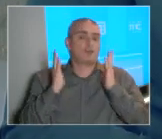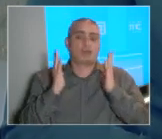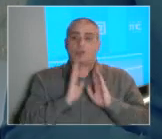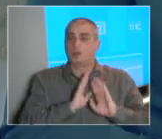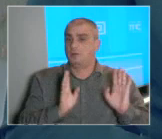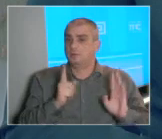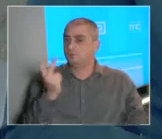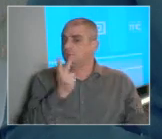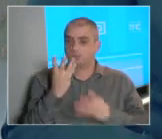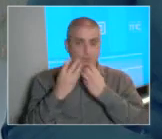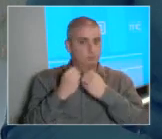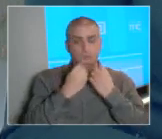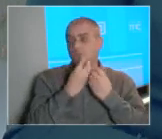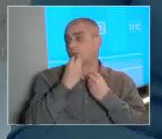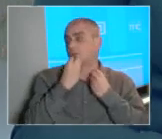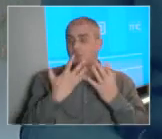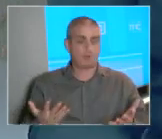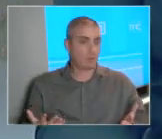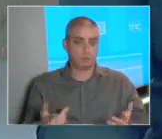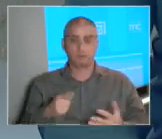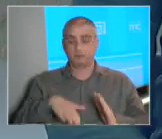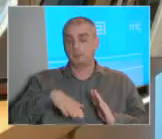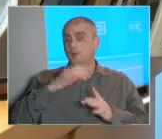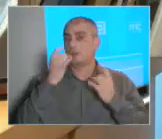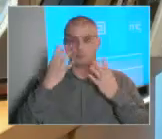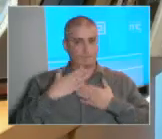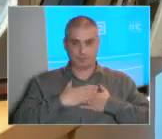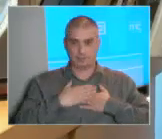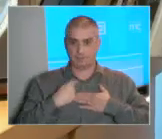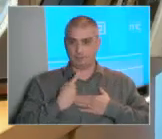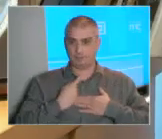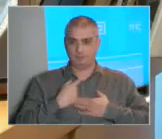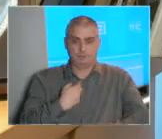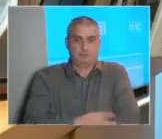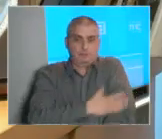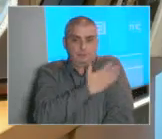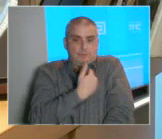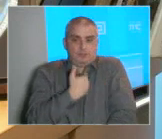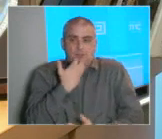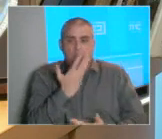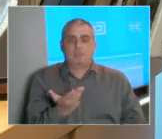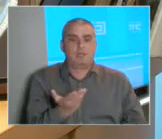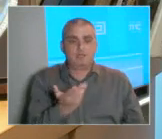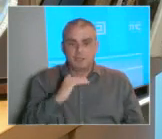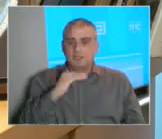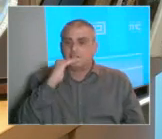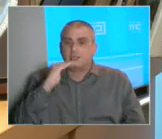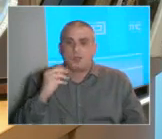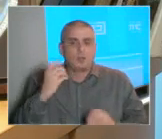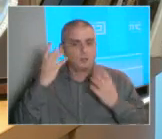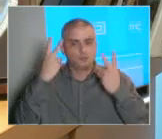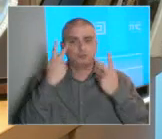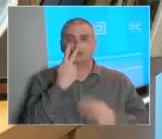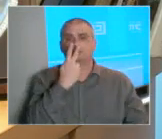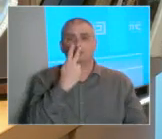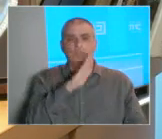שושני והררי הם שתי משפחות נפלאות שגידלו לתפארת, אני בעצמי מצטמרר עכשיו כשאני מתאר את זה, כשגידלו לתפארת